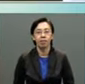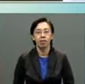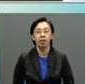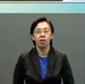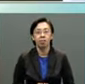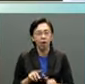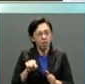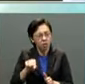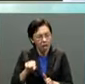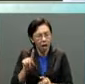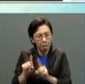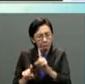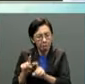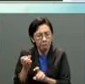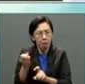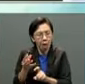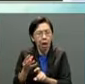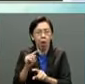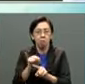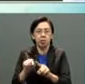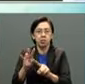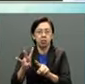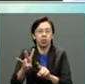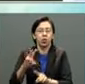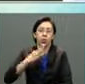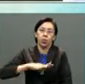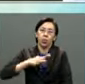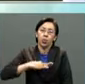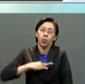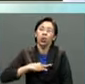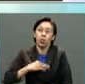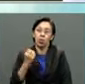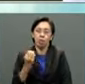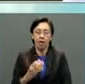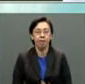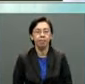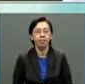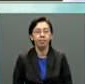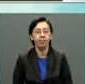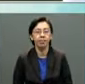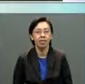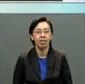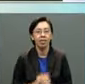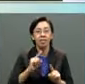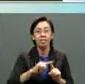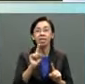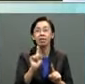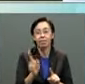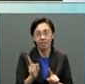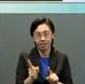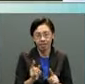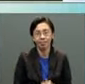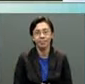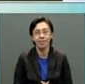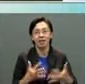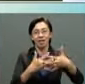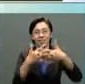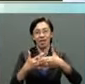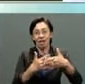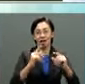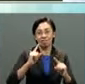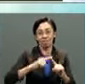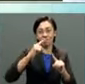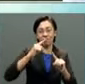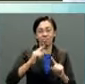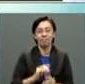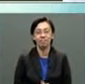ำคัญคือตรงนี้แหละครับไปดูครับว่าประเทศใดที่เป็นอันดับ1ยังคงเดิมนะครับสหรัฐอเมริกาครับ